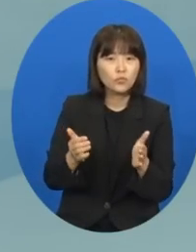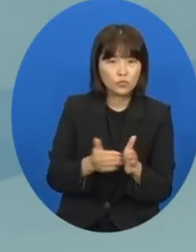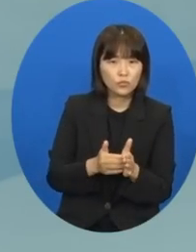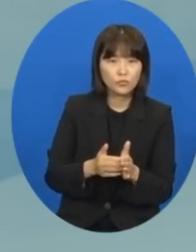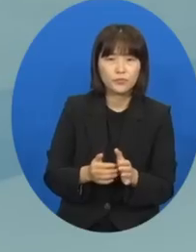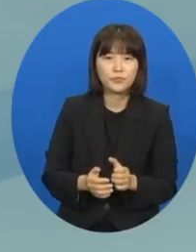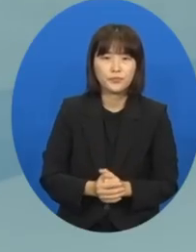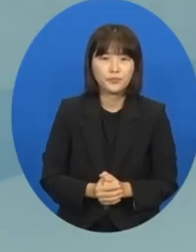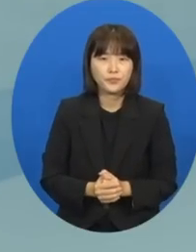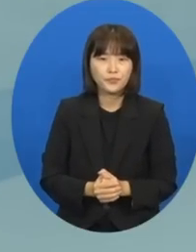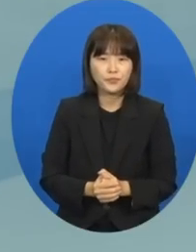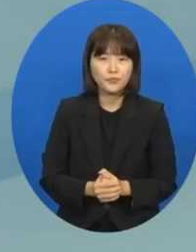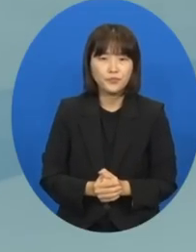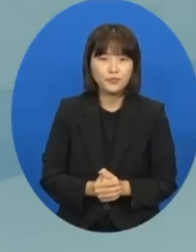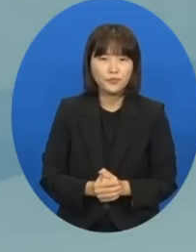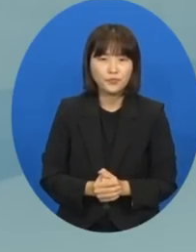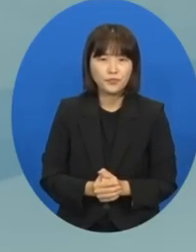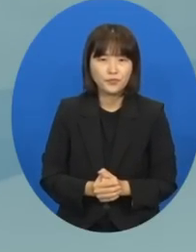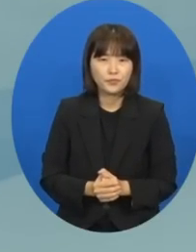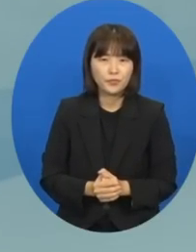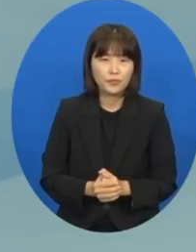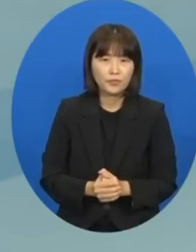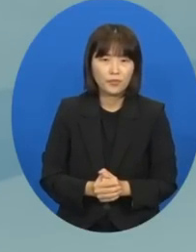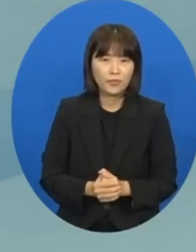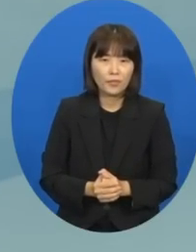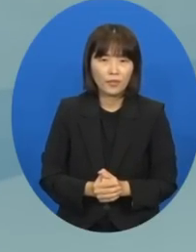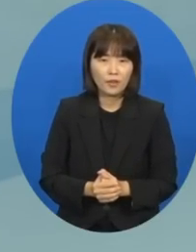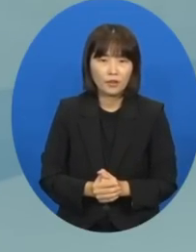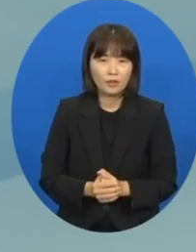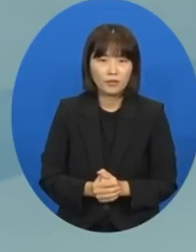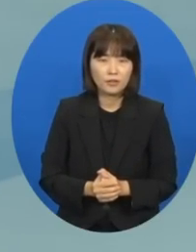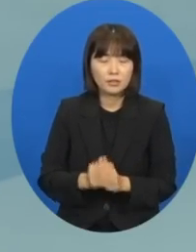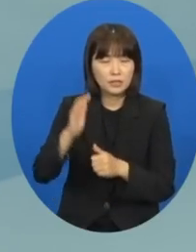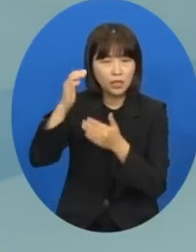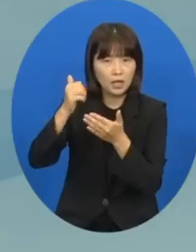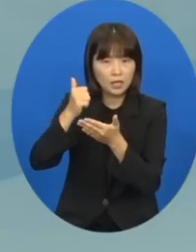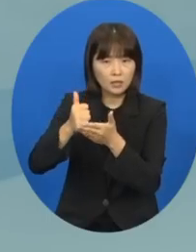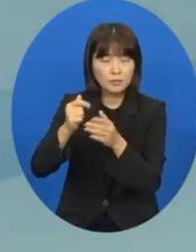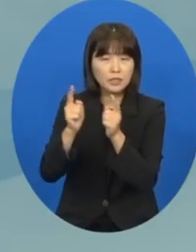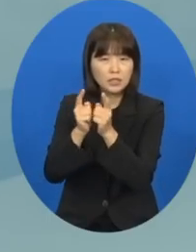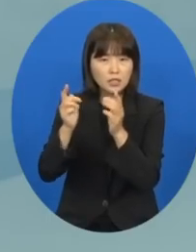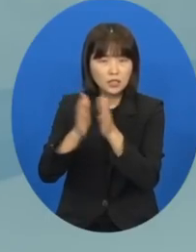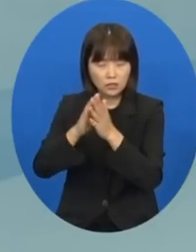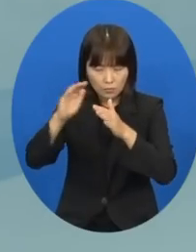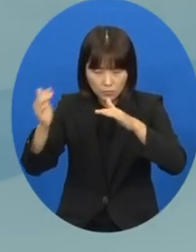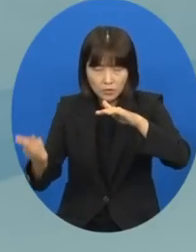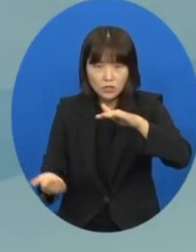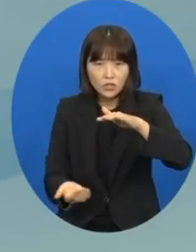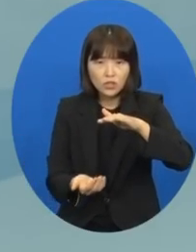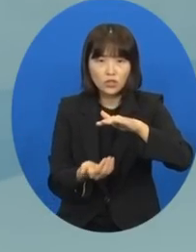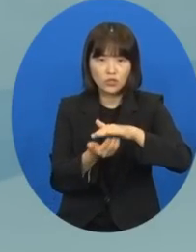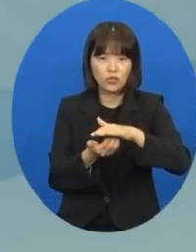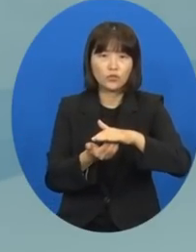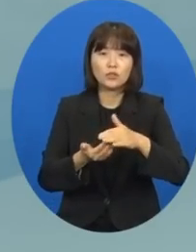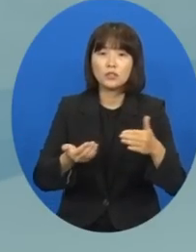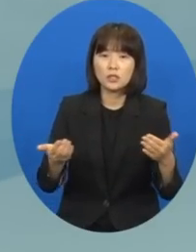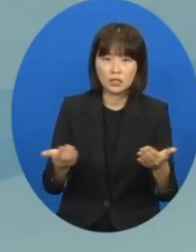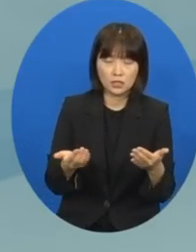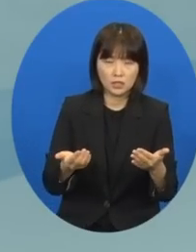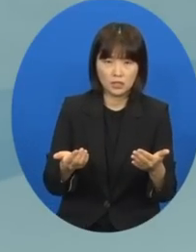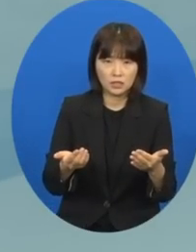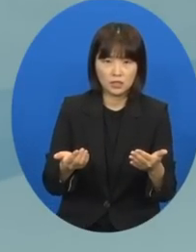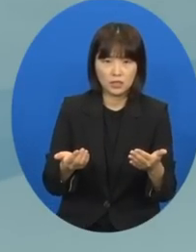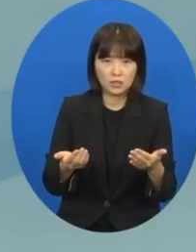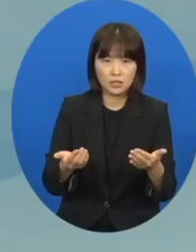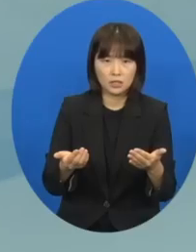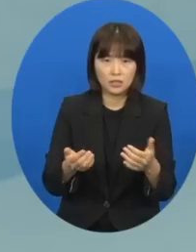70인역에서 시편 92편의 4절에 이런 말씀이 있어요. 하나님이 손수 이루신 업적, 이 업적이